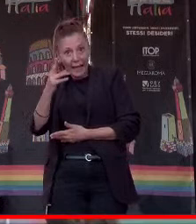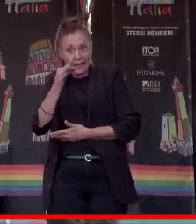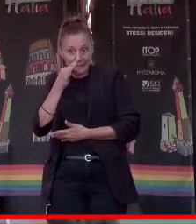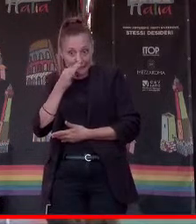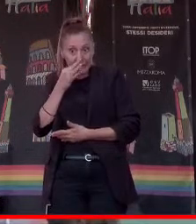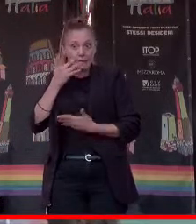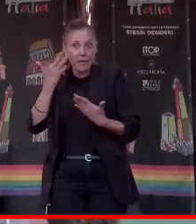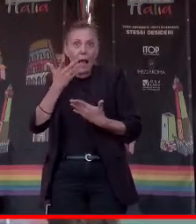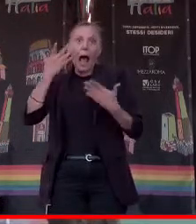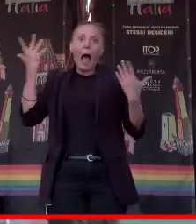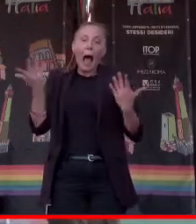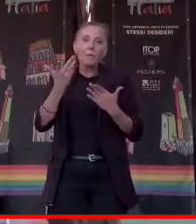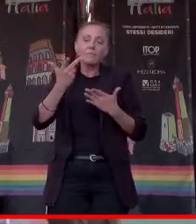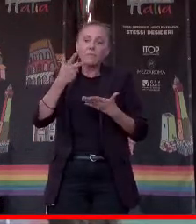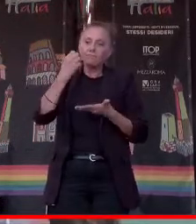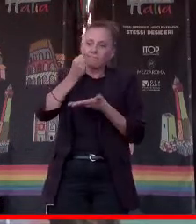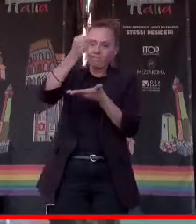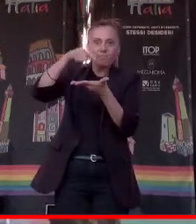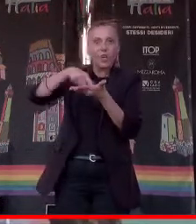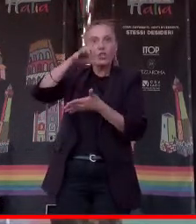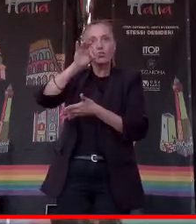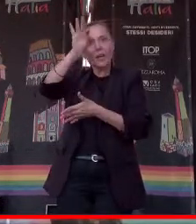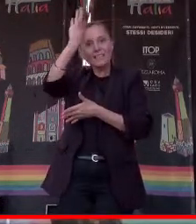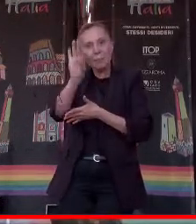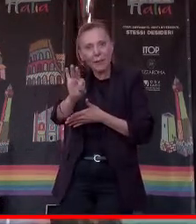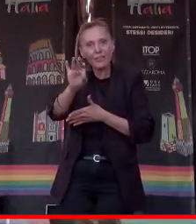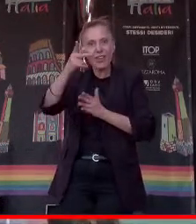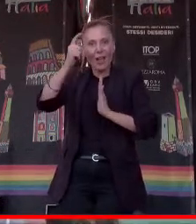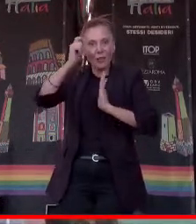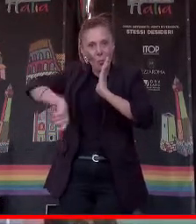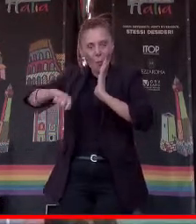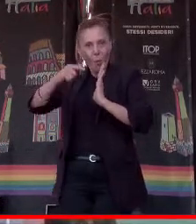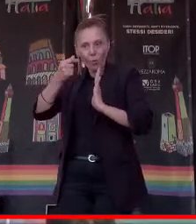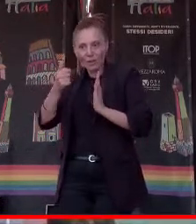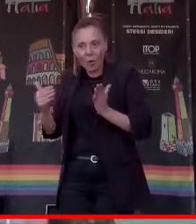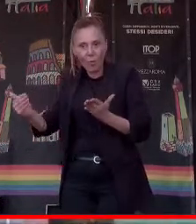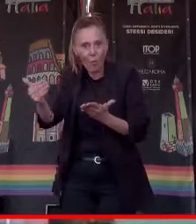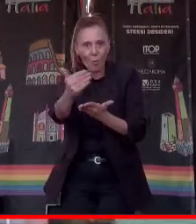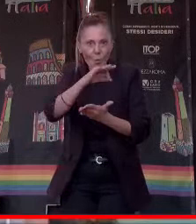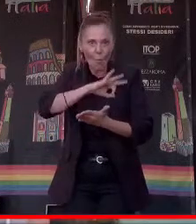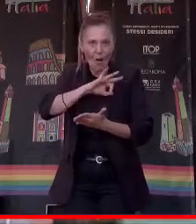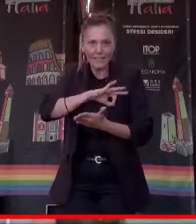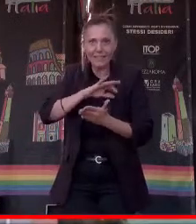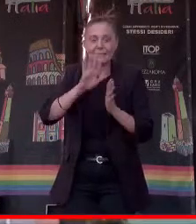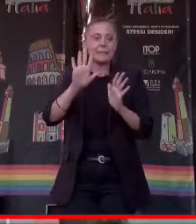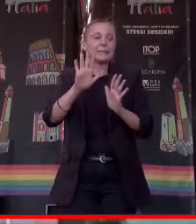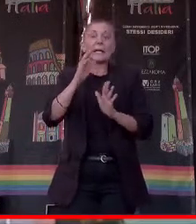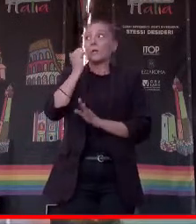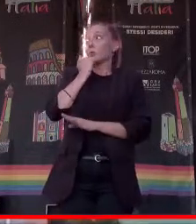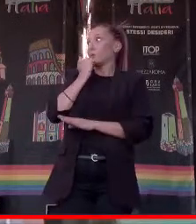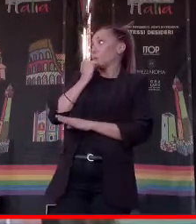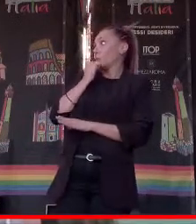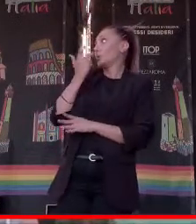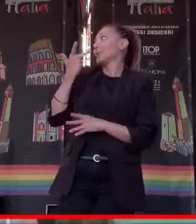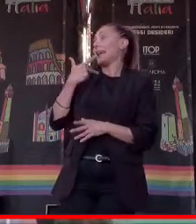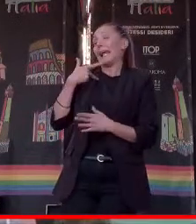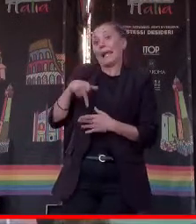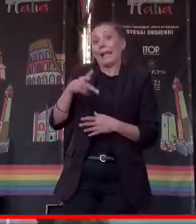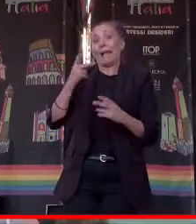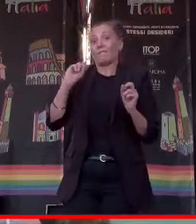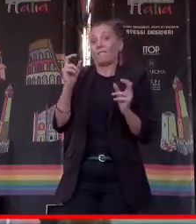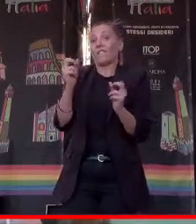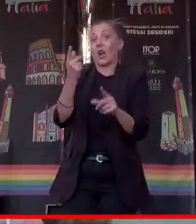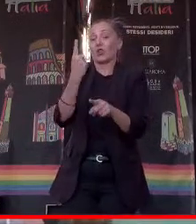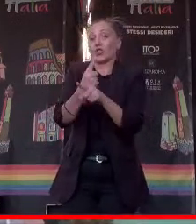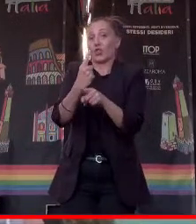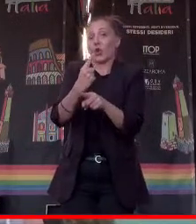sentiamo Emiliano Renda, avrei che Daniele Renda che vuole. Aspetta, il tappo è tirano, andiamo un po' di corsa, Sara. Qua c'è una scaletta che